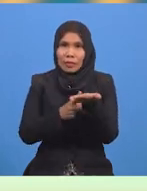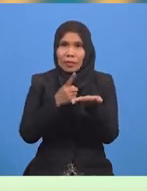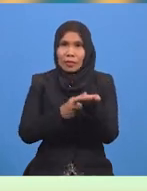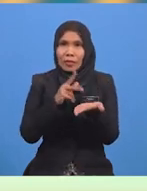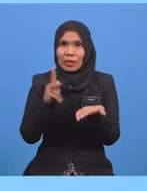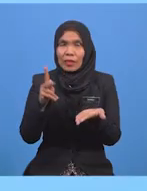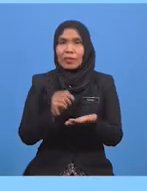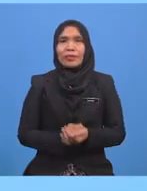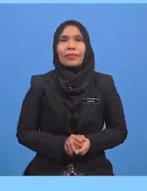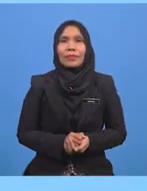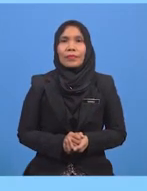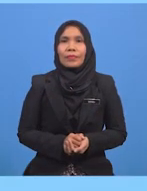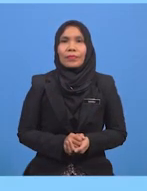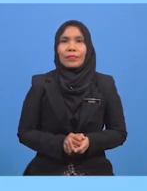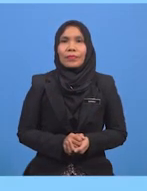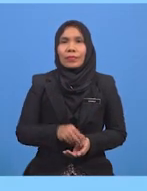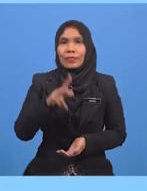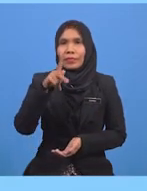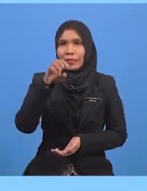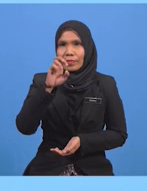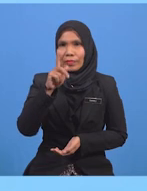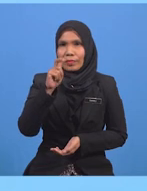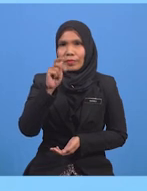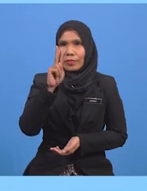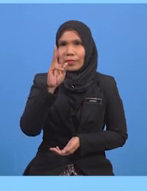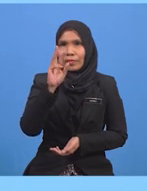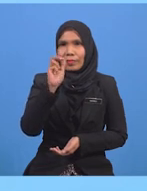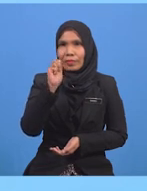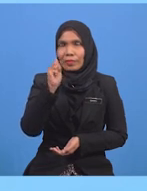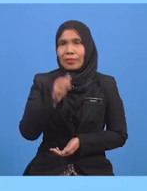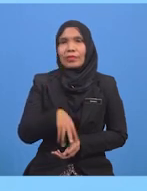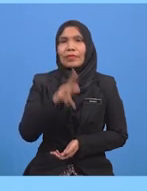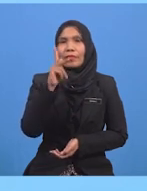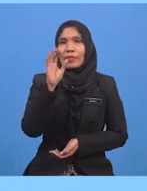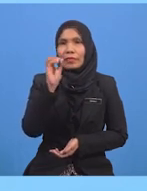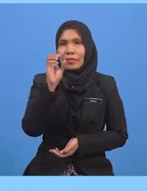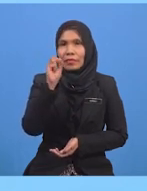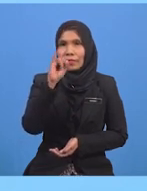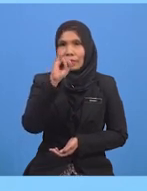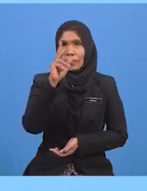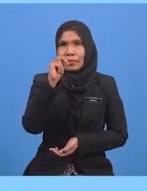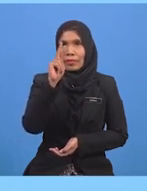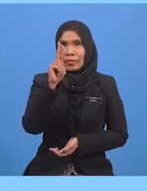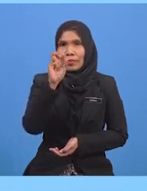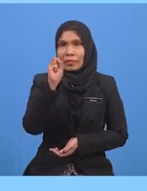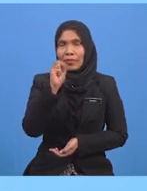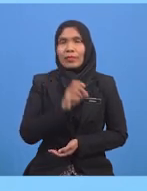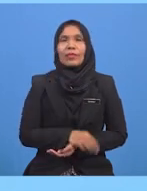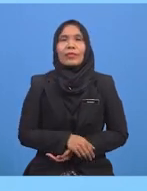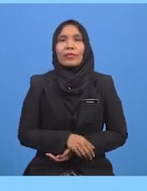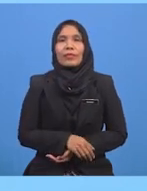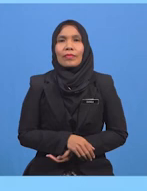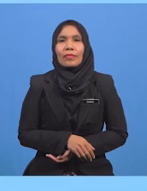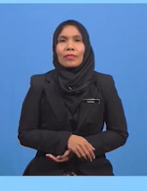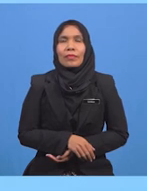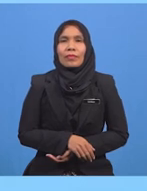membincangkan tentang petua kosinus, salah satu subtopik dalam bab